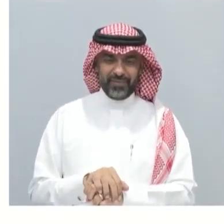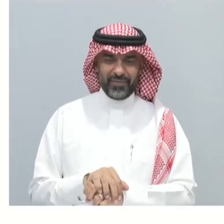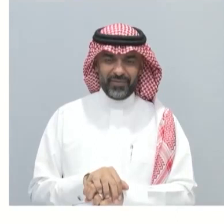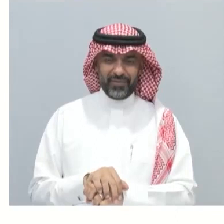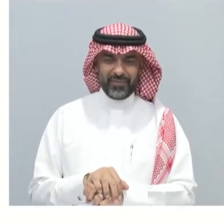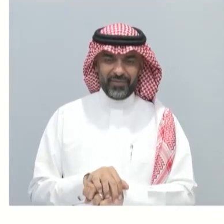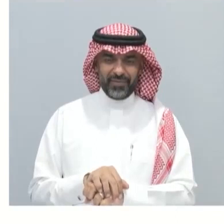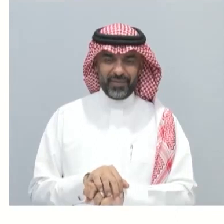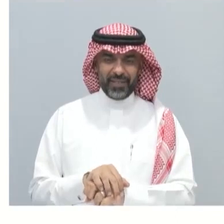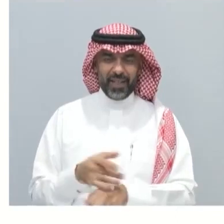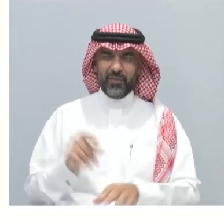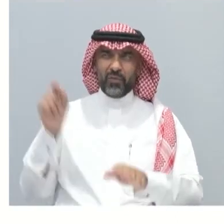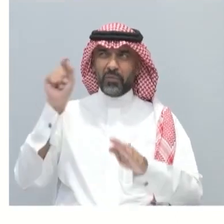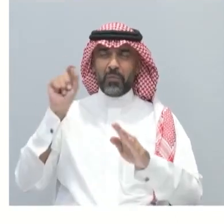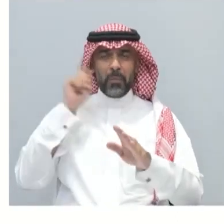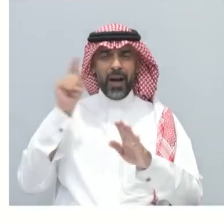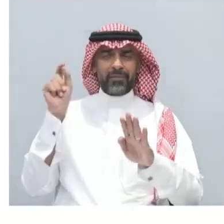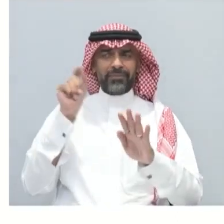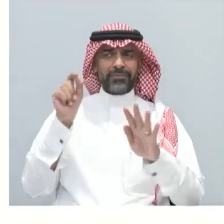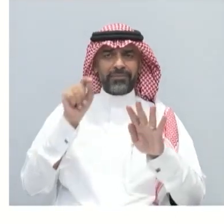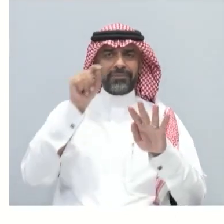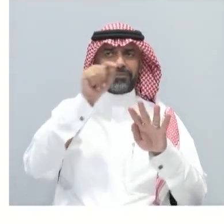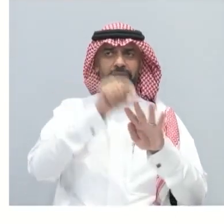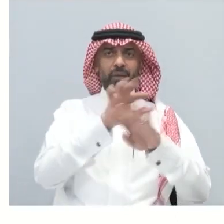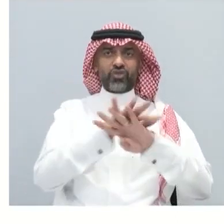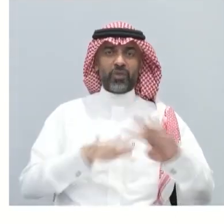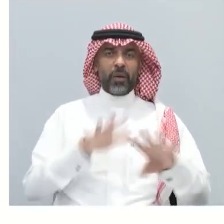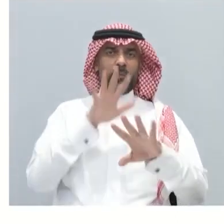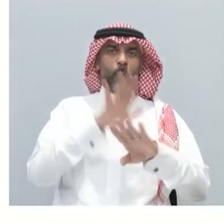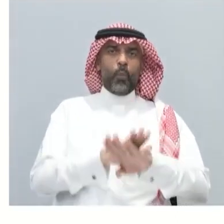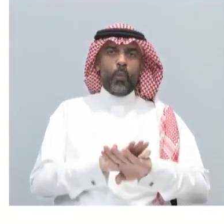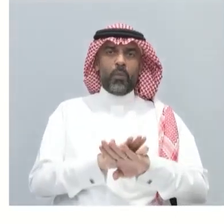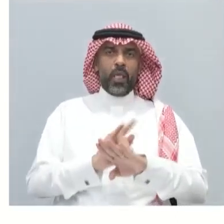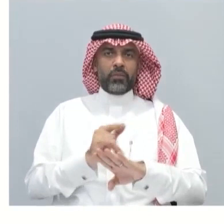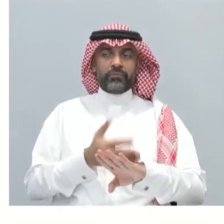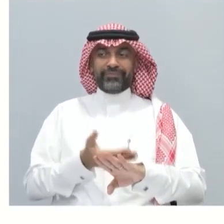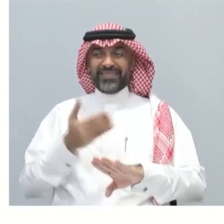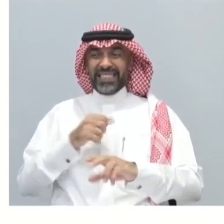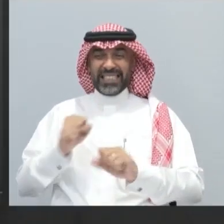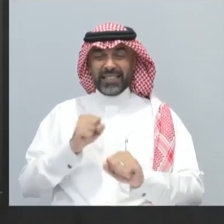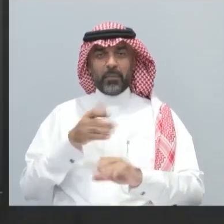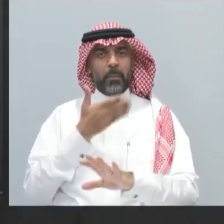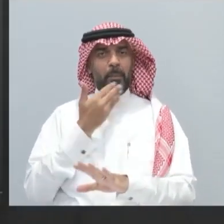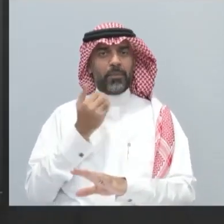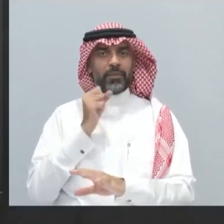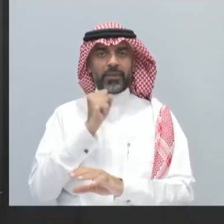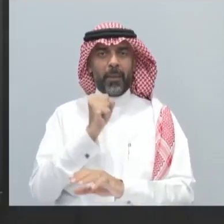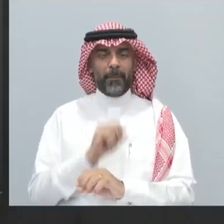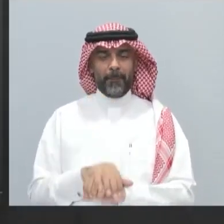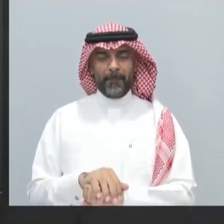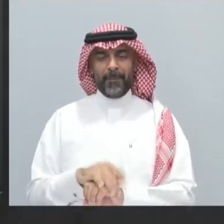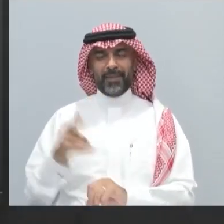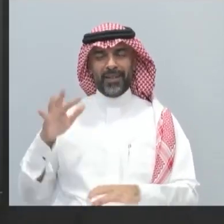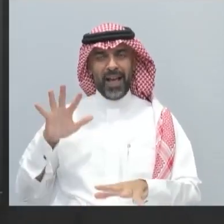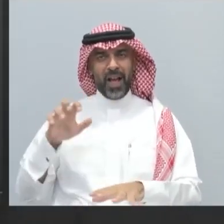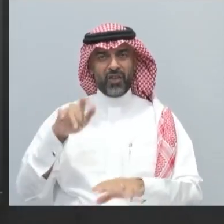من خلال التصاق الفريسه على هذه الخيوط البروتين اللزجه ثم تبدا عمليه